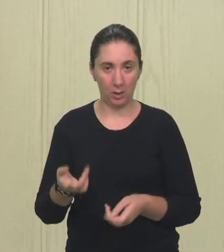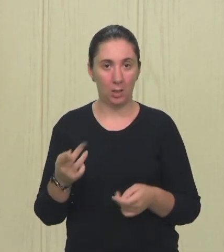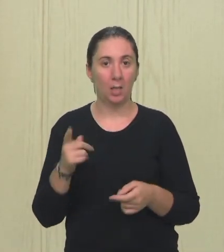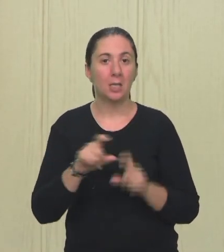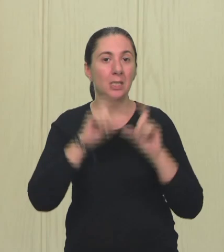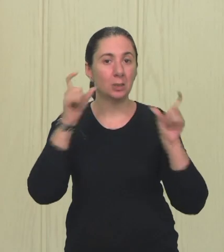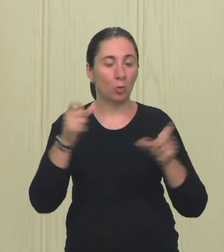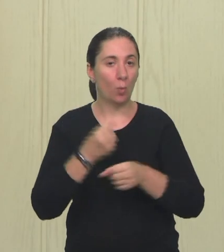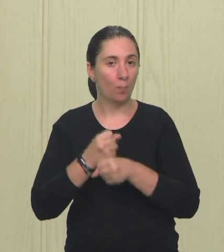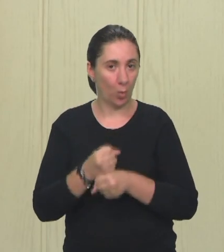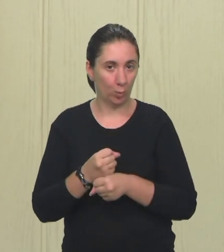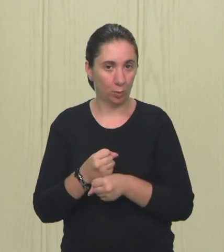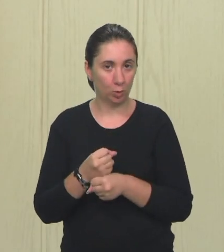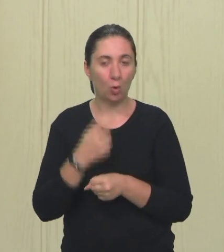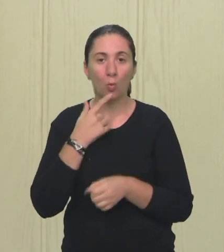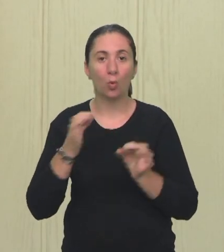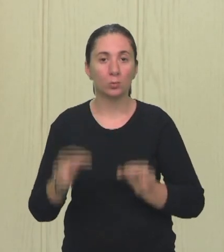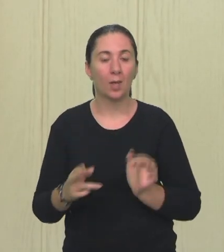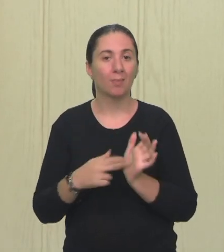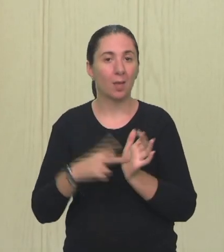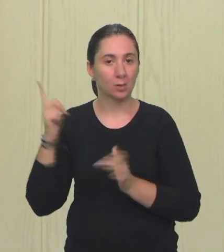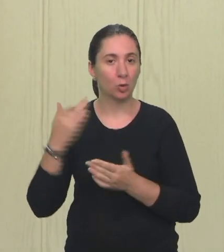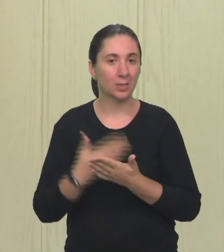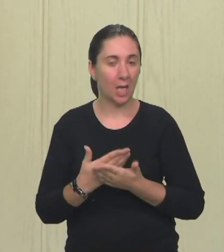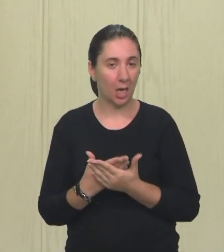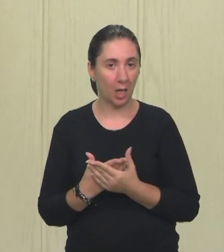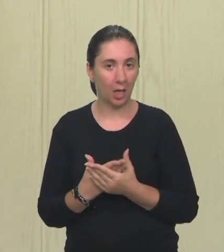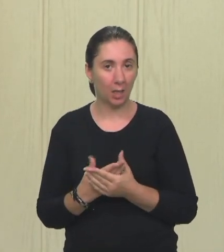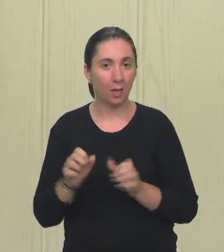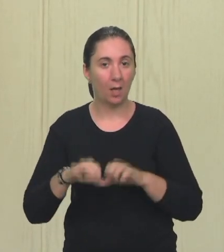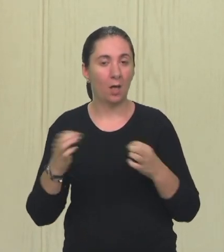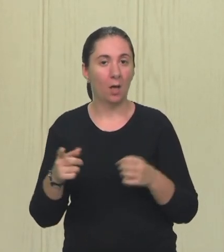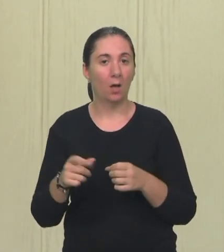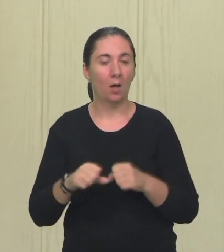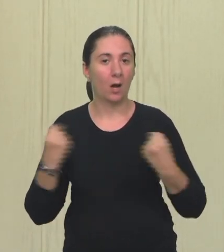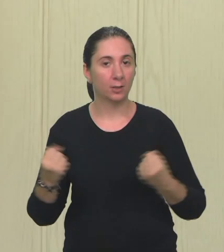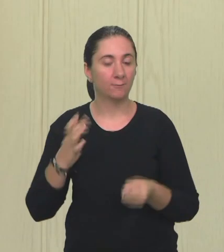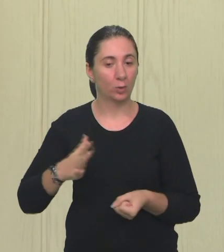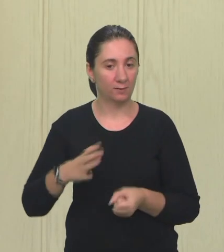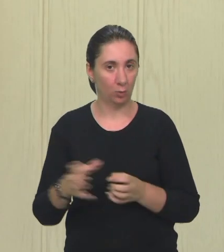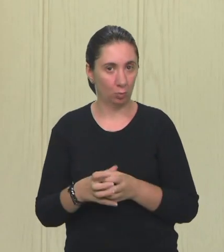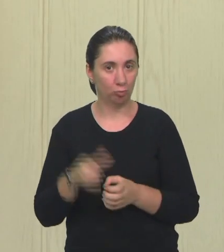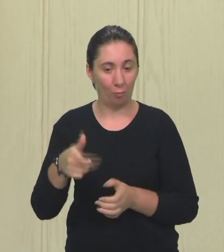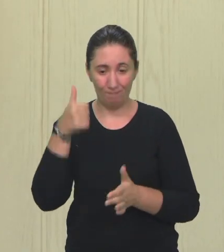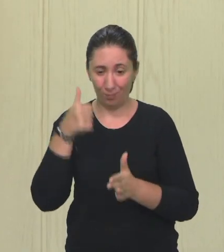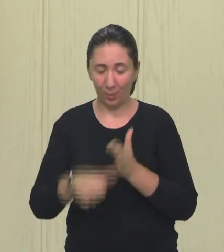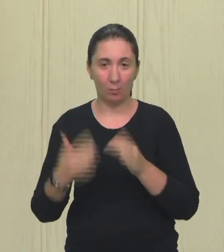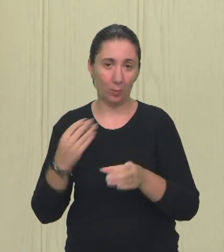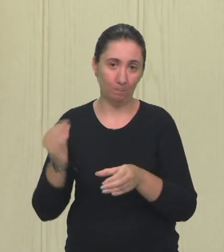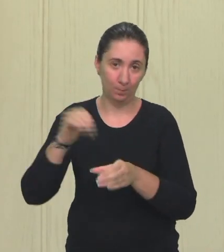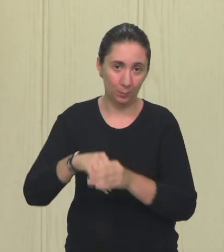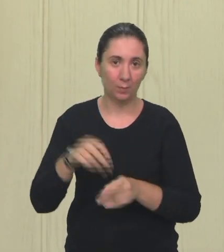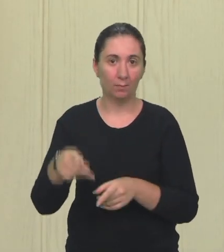je institucionalna podrška koju osigurava Nacionalna zaklada za razvoj civilnog društva. Ovo je prvi put da smo ušli u